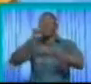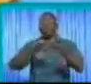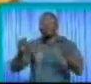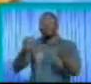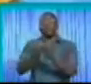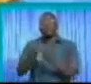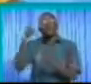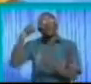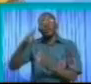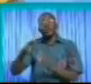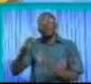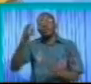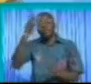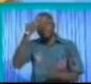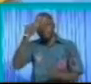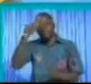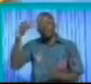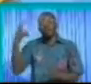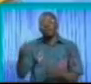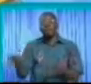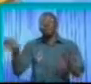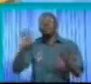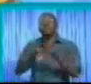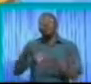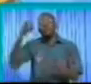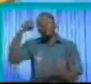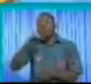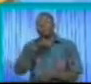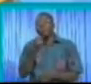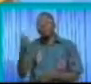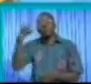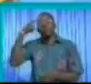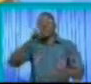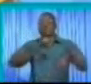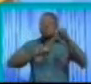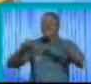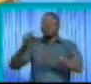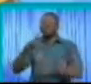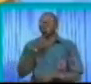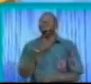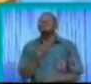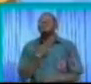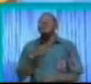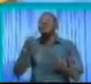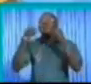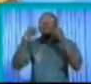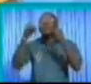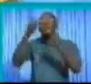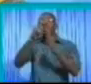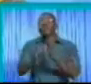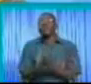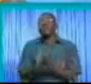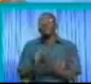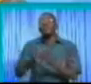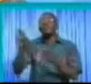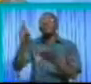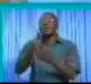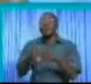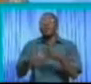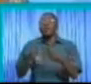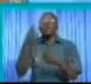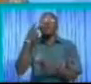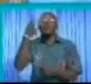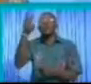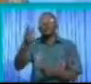ses compétences, il est incollable sur les questions, même pointues, de touristes en soif d'informations. Yolande Lompo est allée à la rencontre de ce